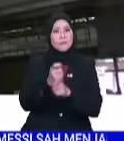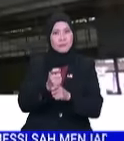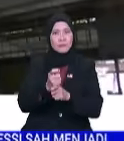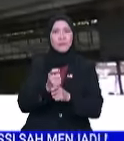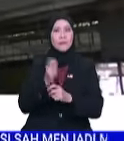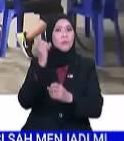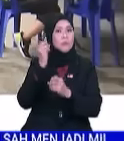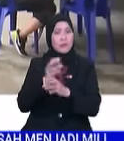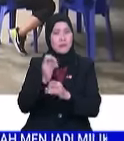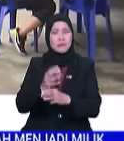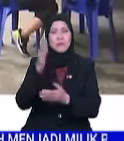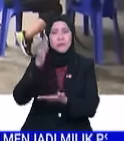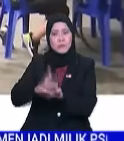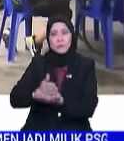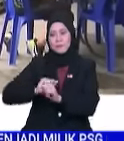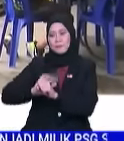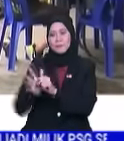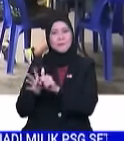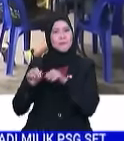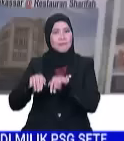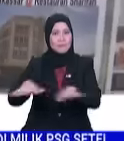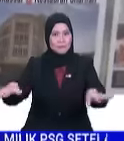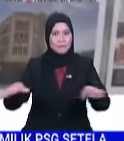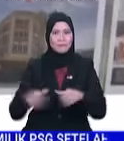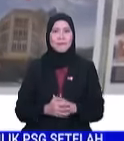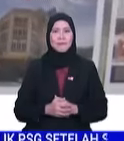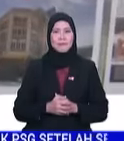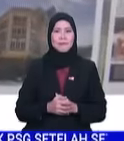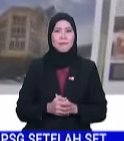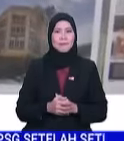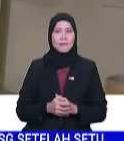usaha membendung penularan wabak.